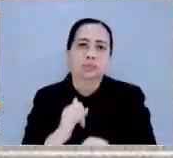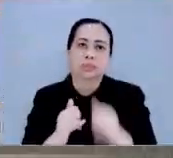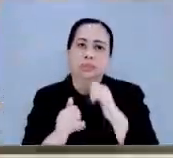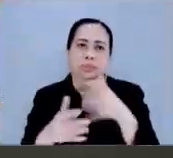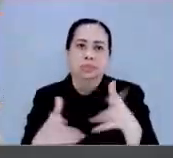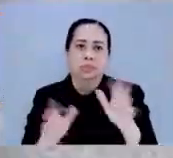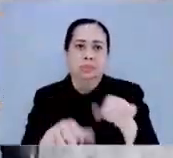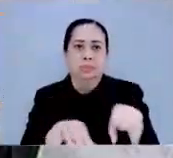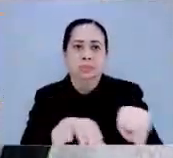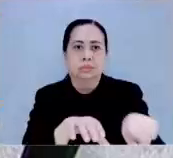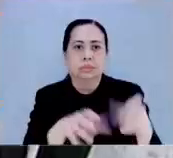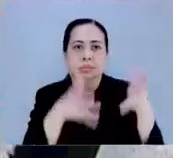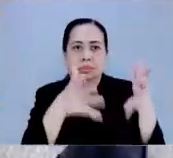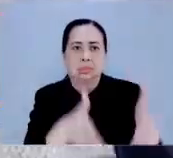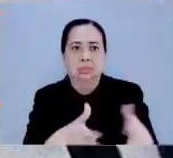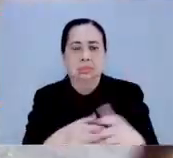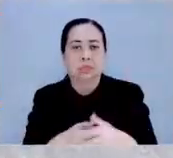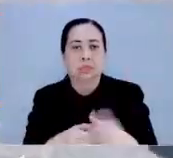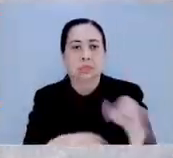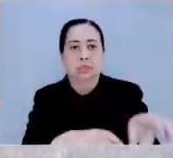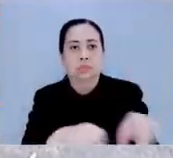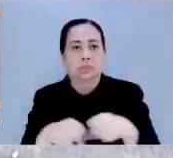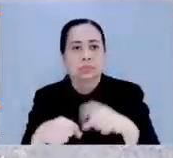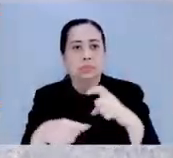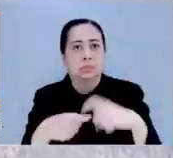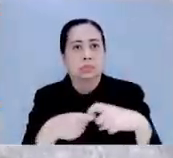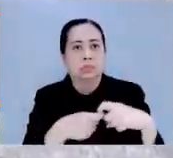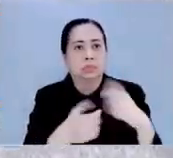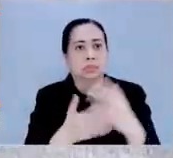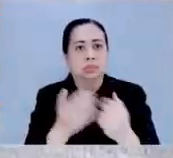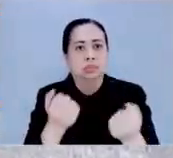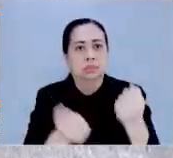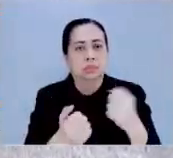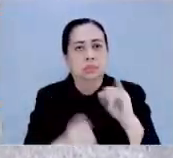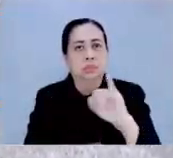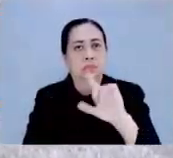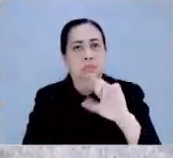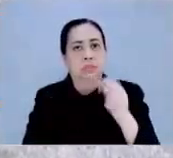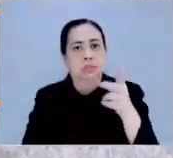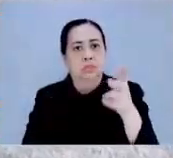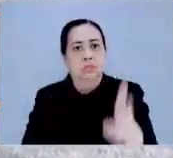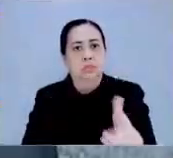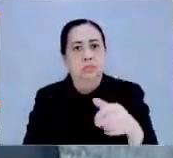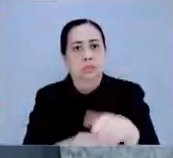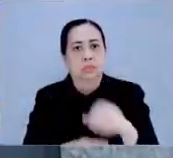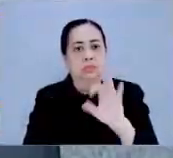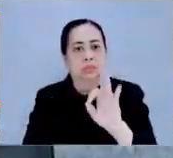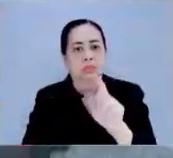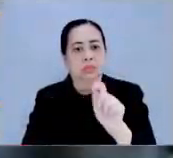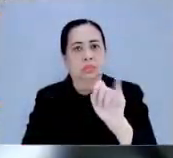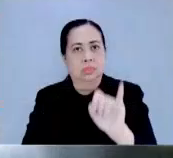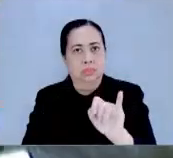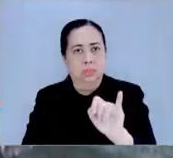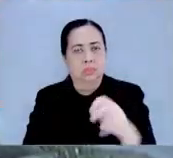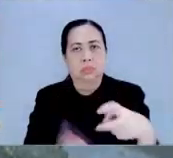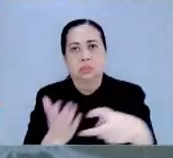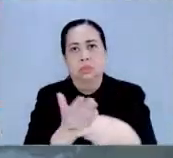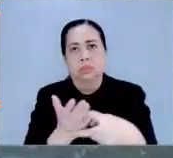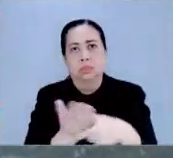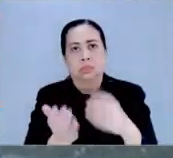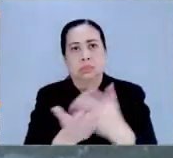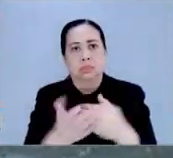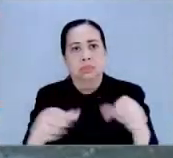mga tricycle. Samantalang nahatak naman ng MMDA ang ilang tricycle na illegal na nakaparada sa FTI Avenue. Natiketan din ng ilang rider